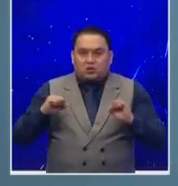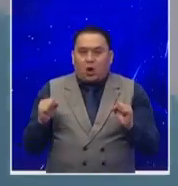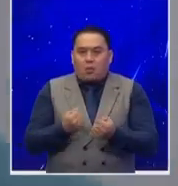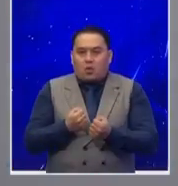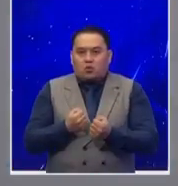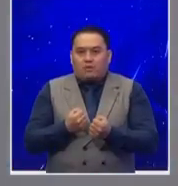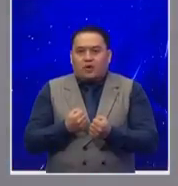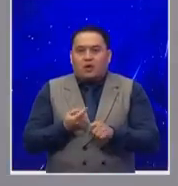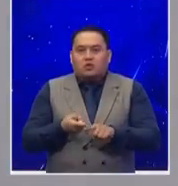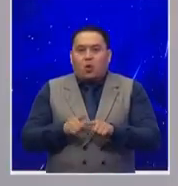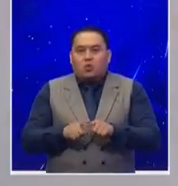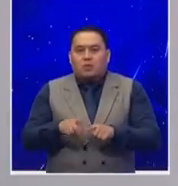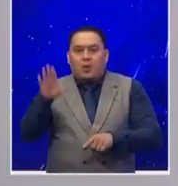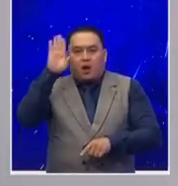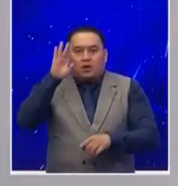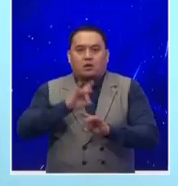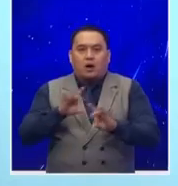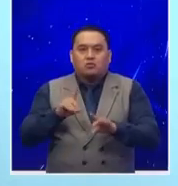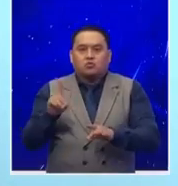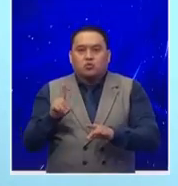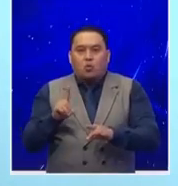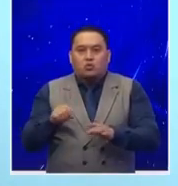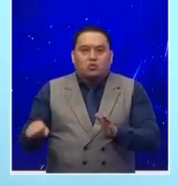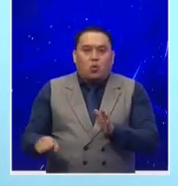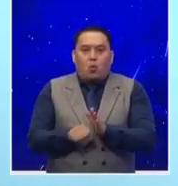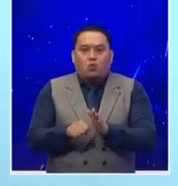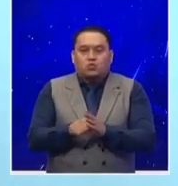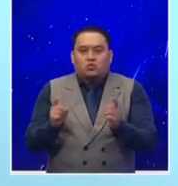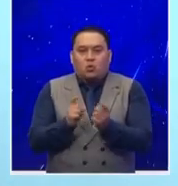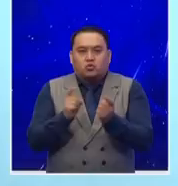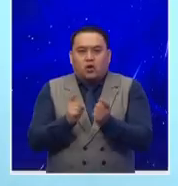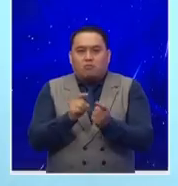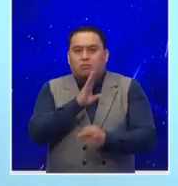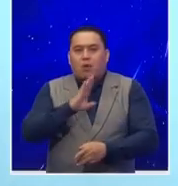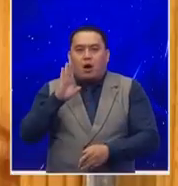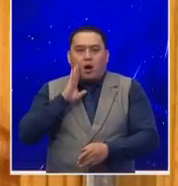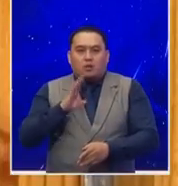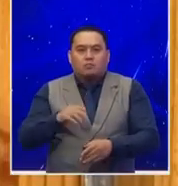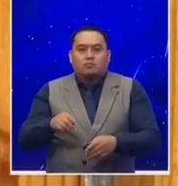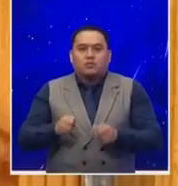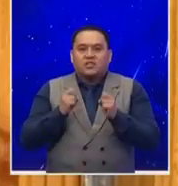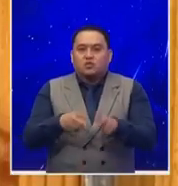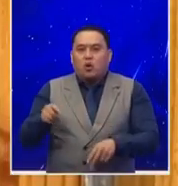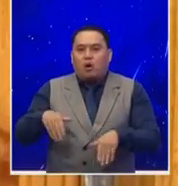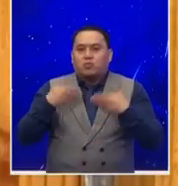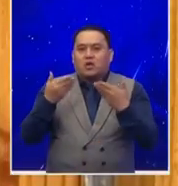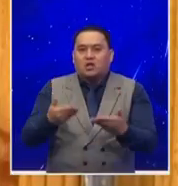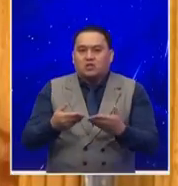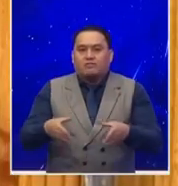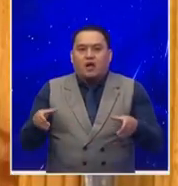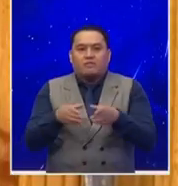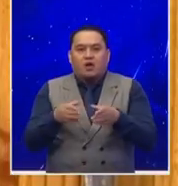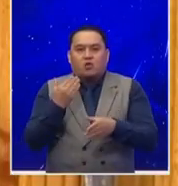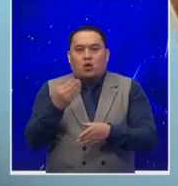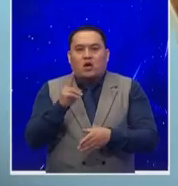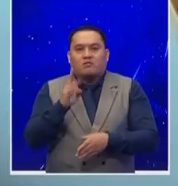получил обморожение. Далее подросток рассказал, что схватился за нож после ссоры с матерью. На место преступления сразу же отправились оперативники.